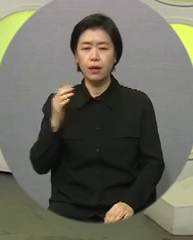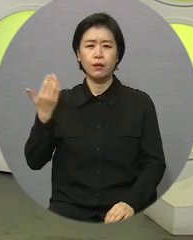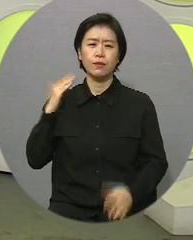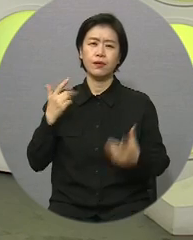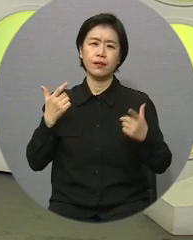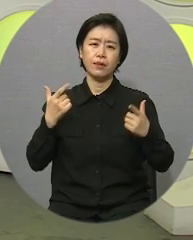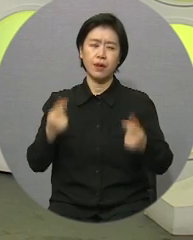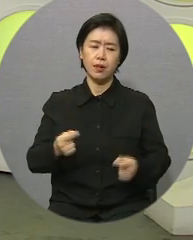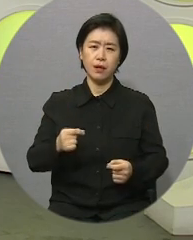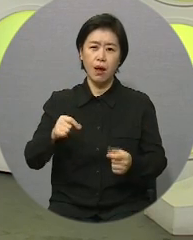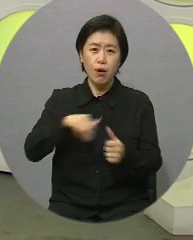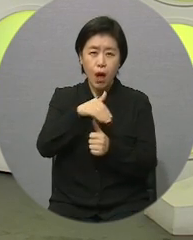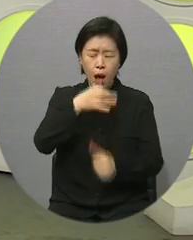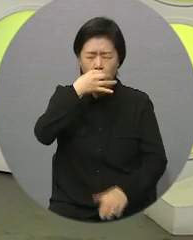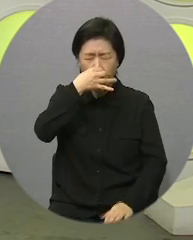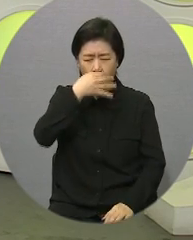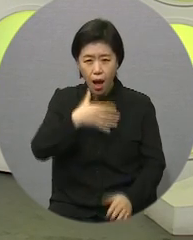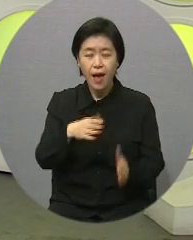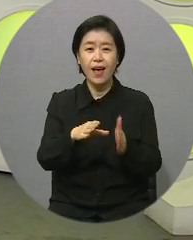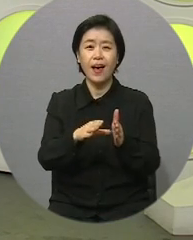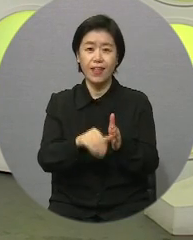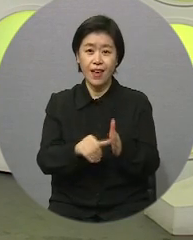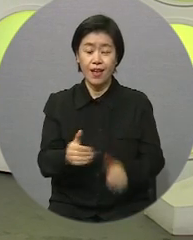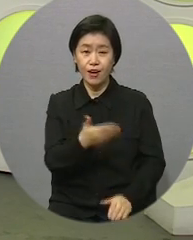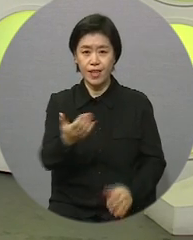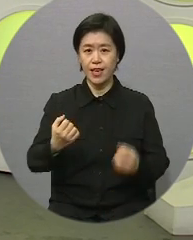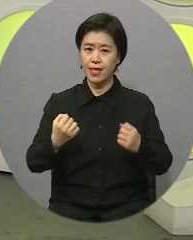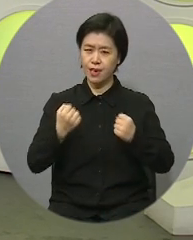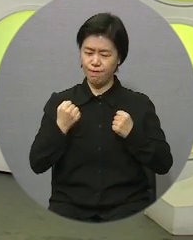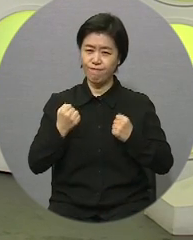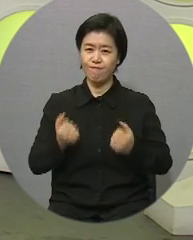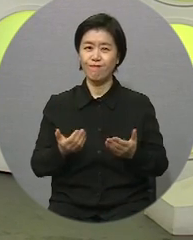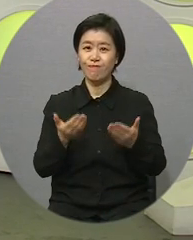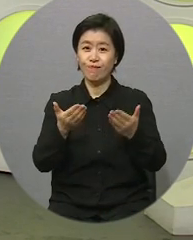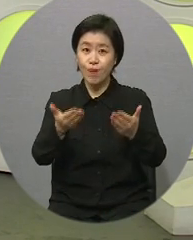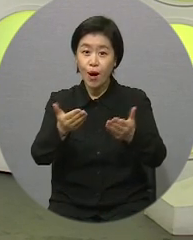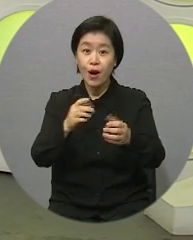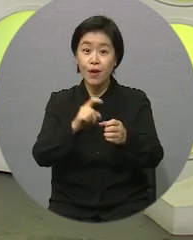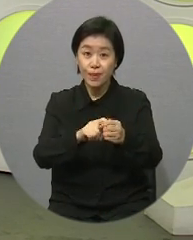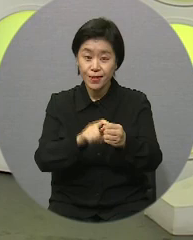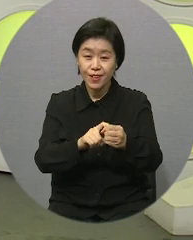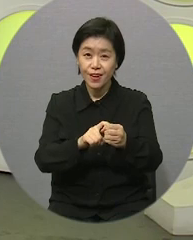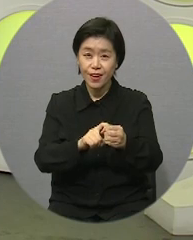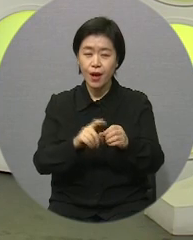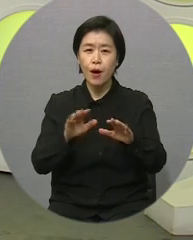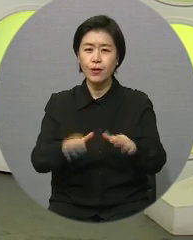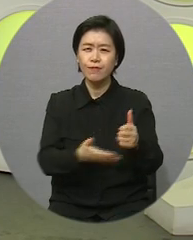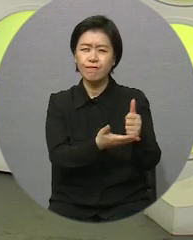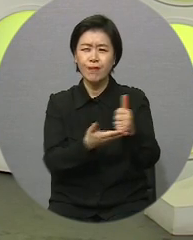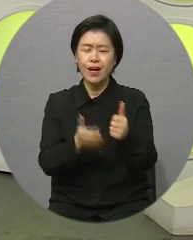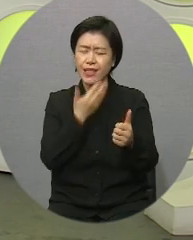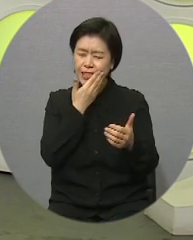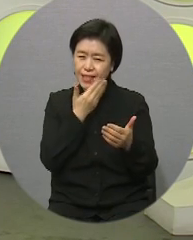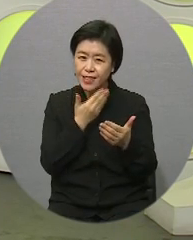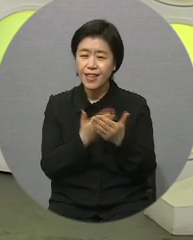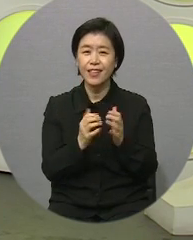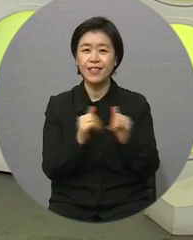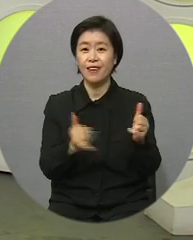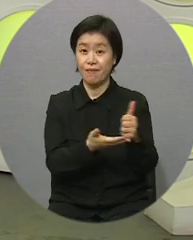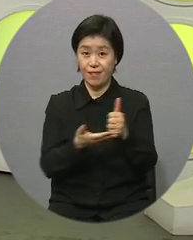요즘처럼 힘든 시기에 여러분들에게 힘이 될 수 있는 아주 아주 특별한